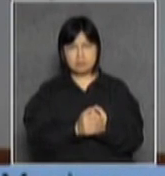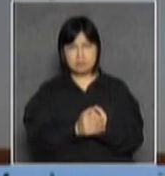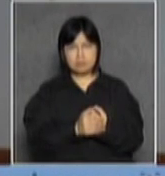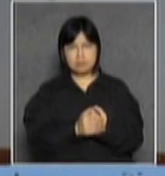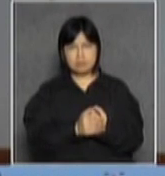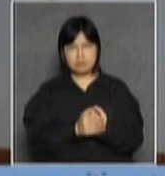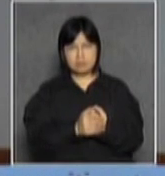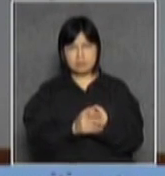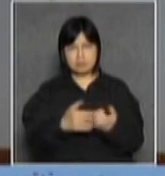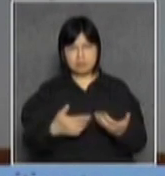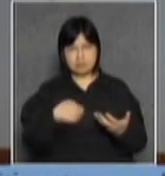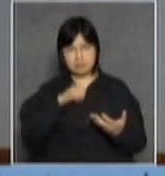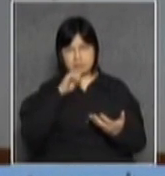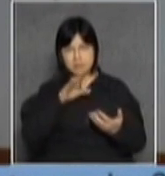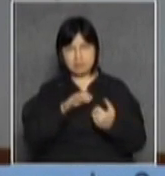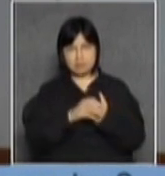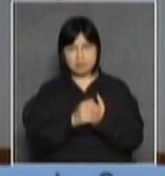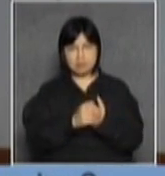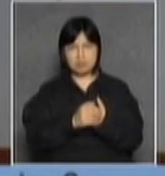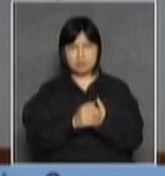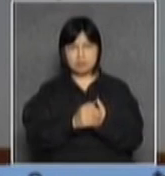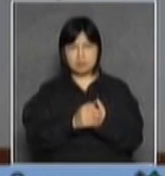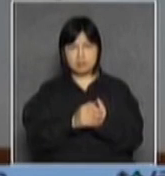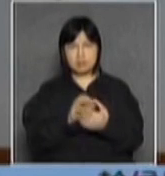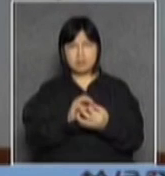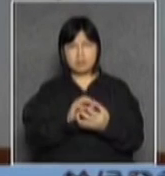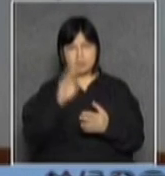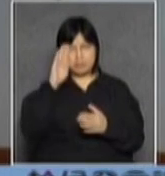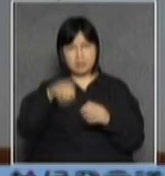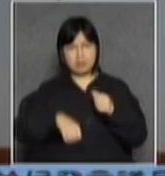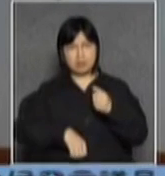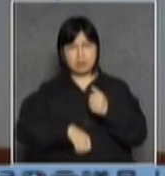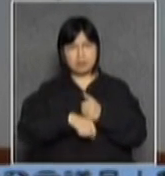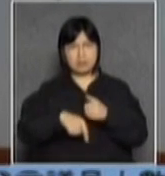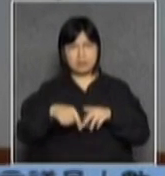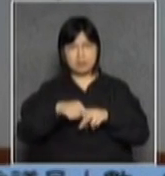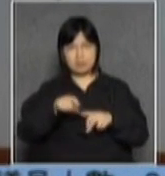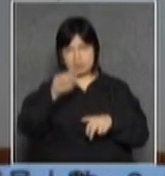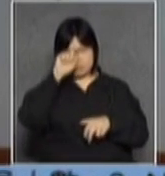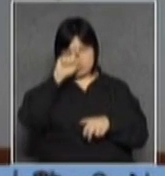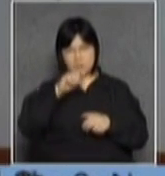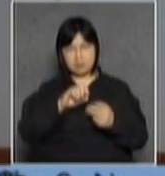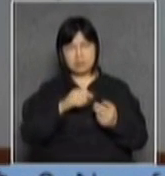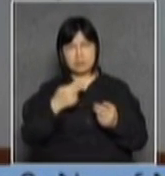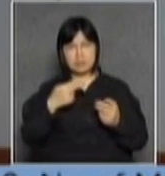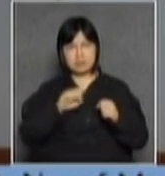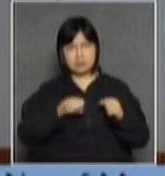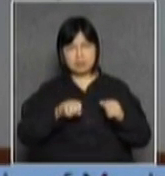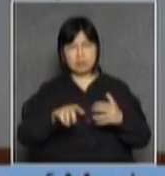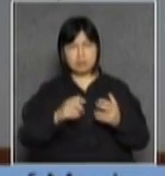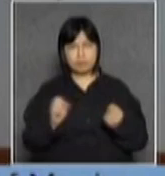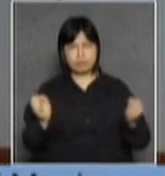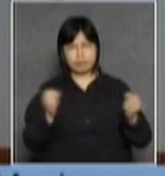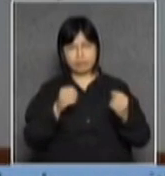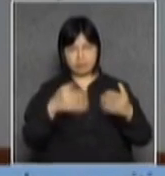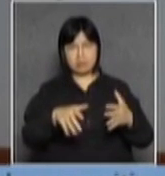我而家要講咧，就係話 梁議員有關未來基金嘅辯論咧，你亦都會記得，亦都係喺二讀辯論嘅時候，已經